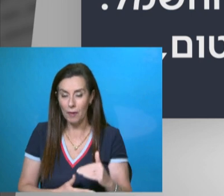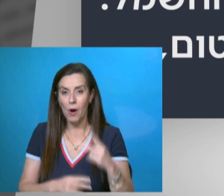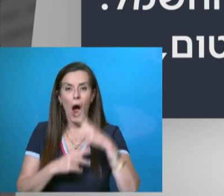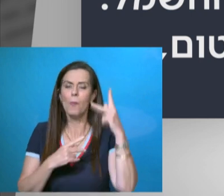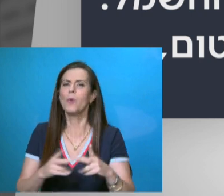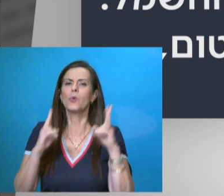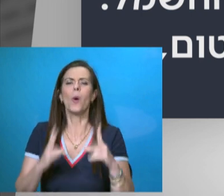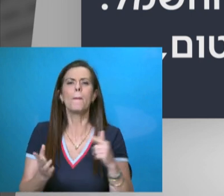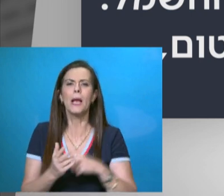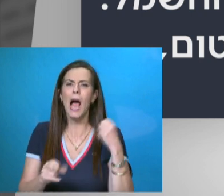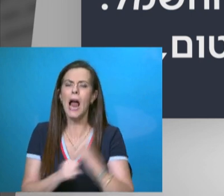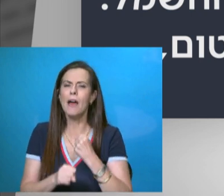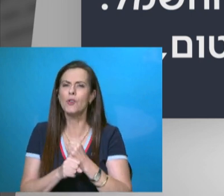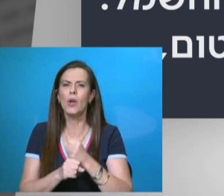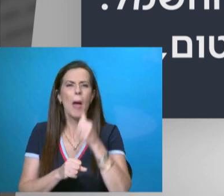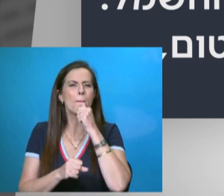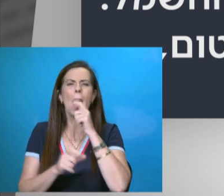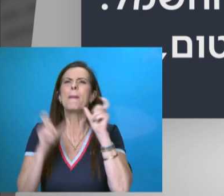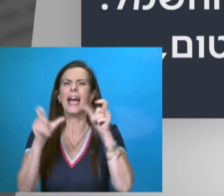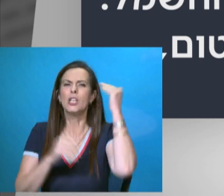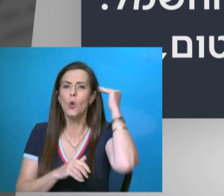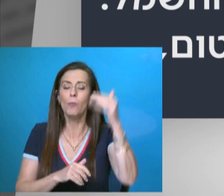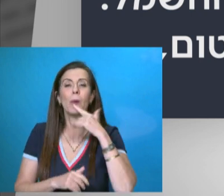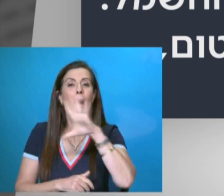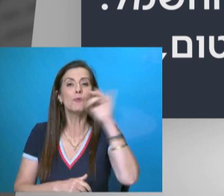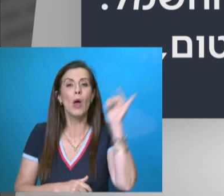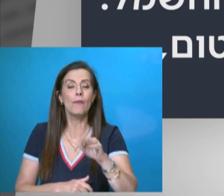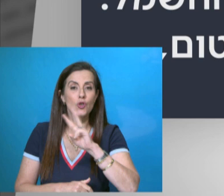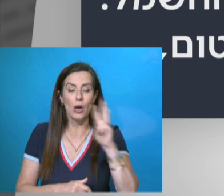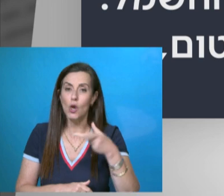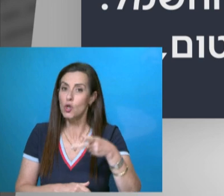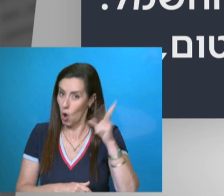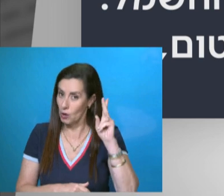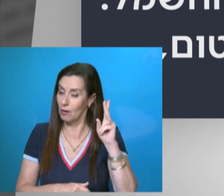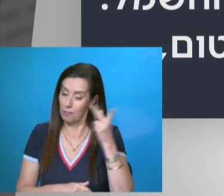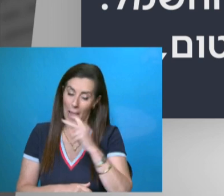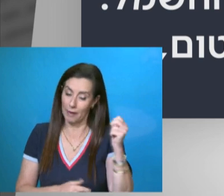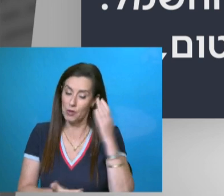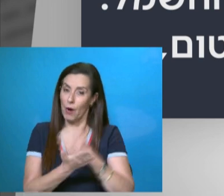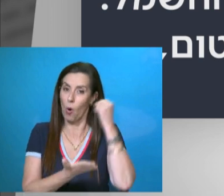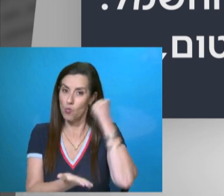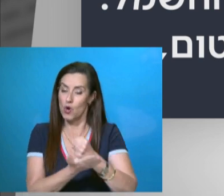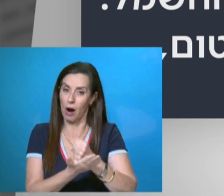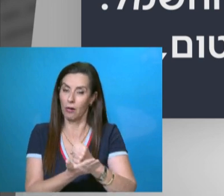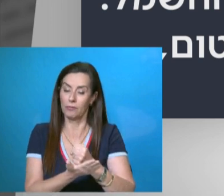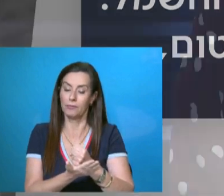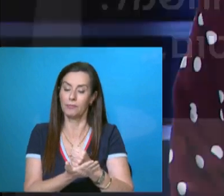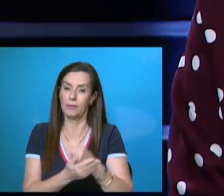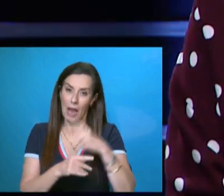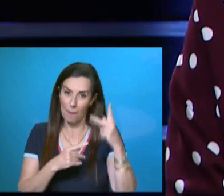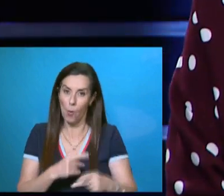בגלל עבודות איתום, הערכת עלותן 500,000 שקלים, כלומר יותר מ-200,000 השקלים שאושרו לפרויקט